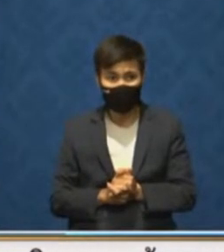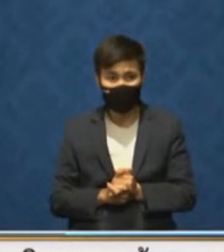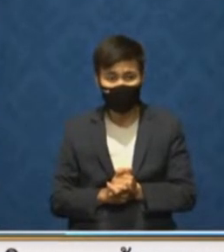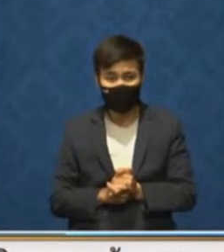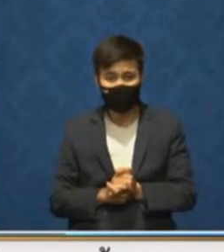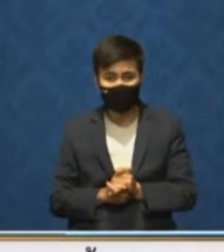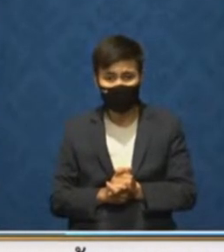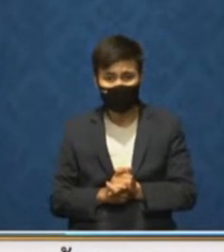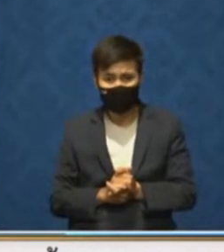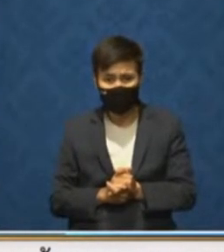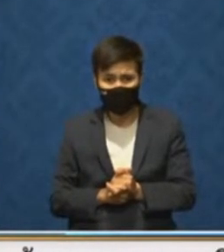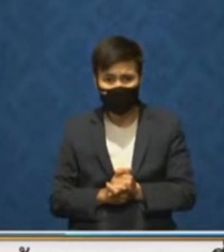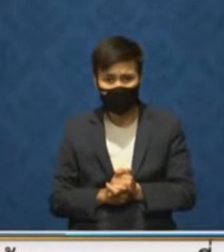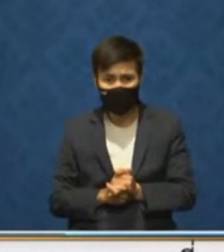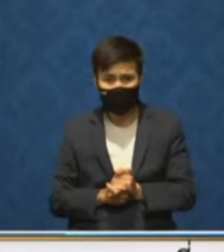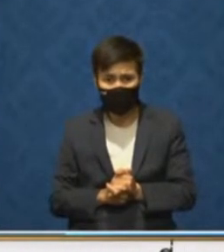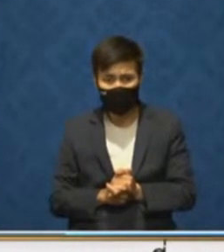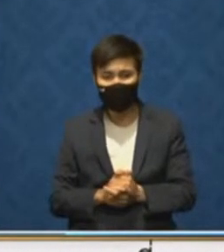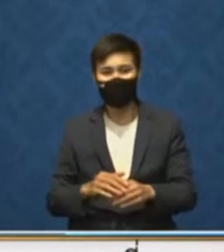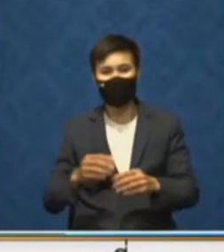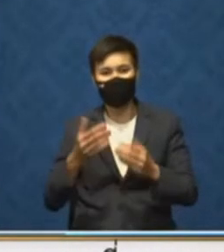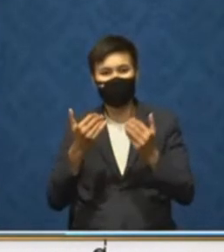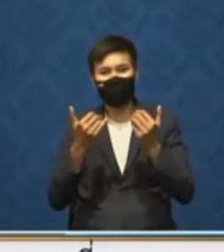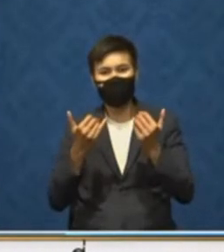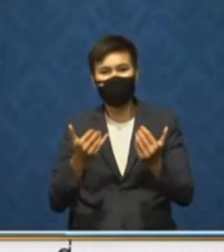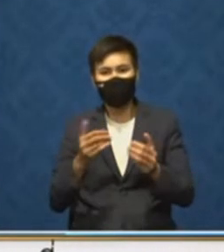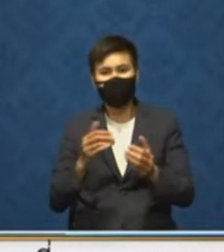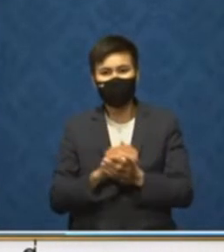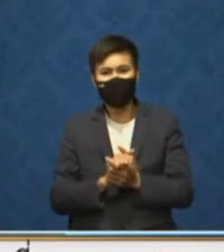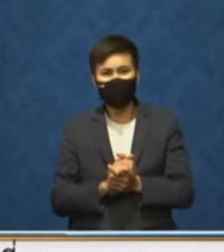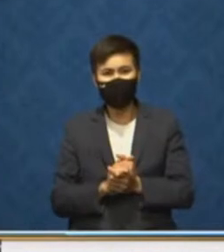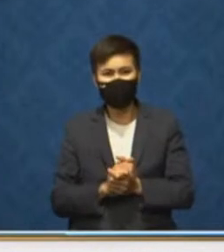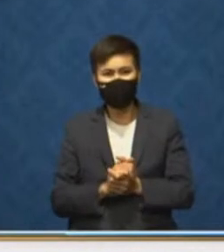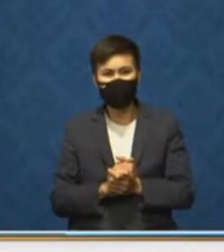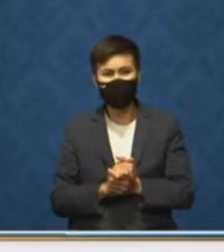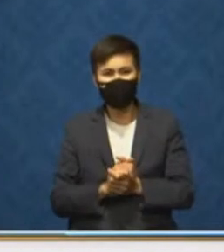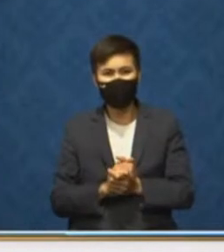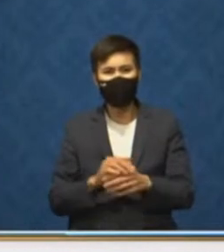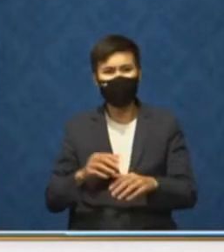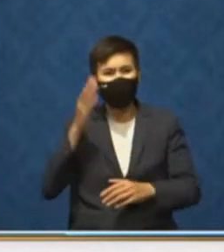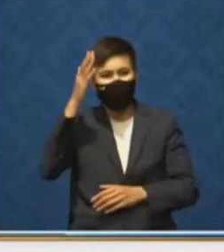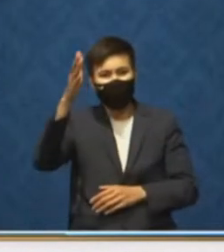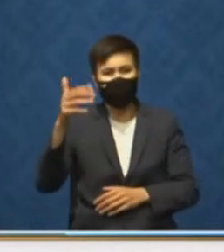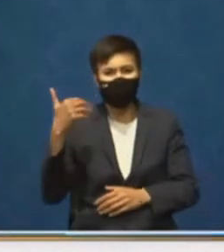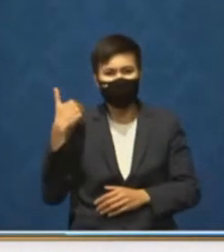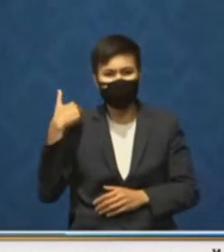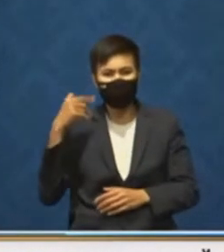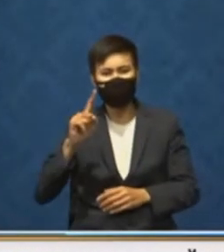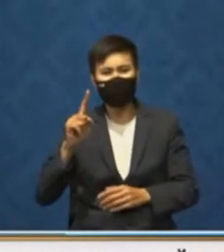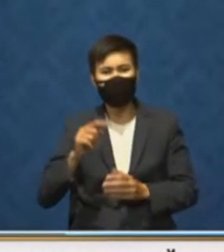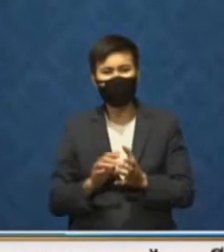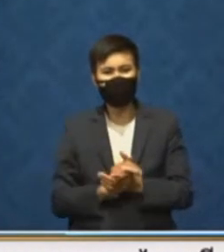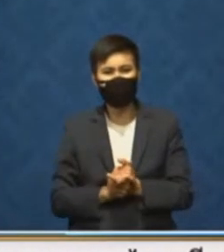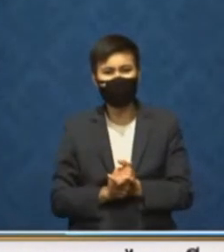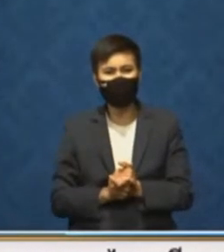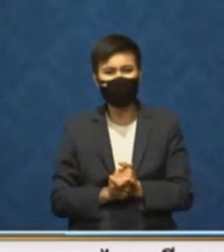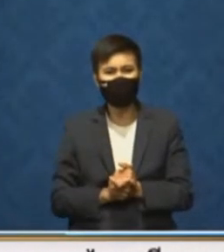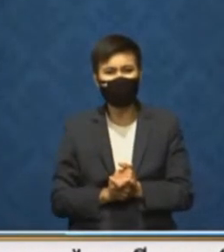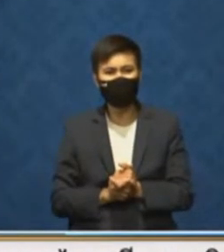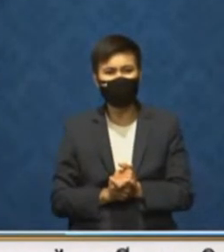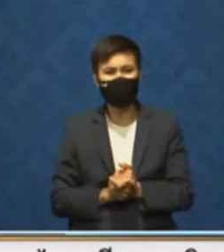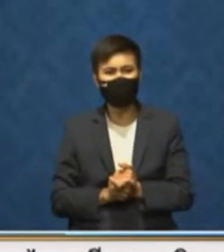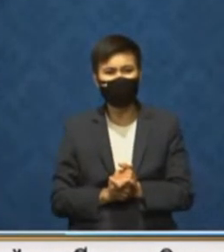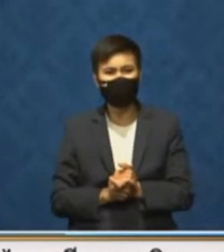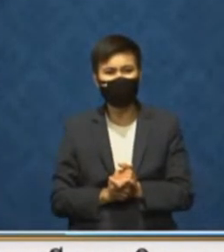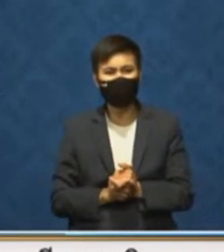ทำการเหล่านี้แต่วันนี้ส่งมอบพื้นที่เราร้อยเปอร์เซ็นต์แล้วแนวพจน์ก็มีอีกนะครับผมก็ได้ให้ทางทนนะผมได้